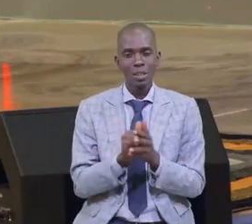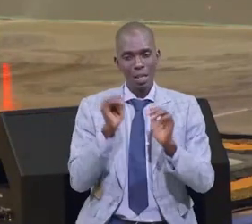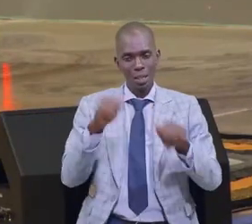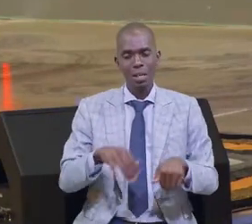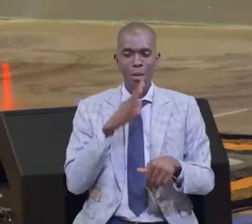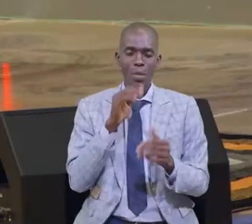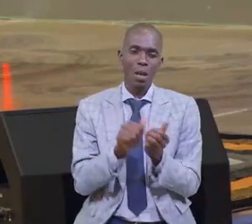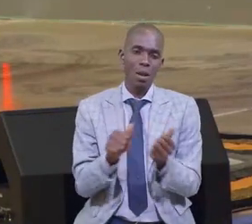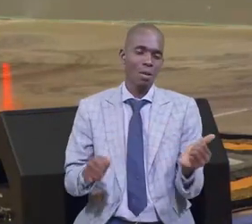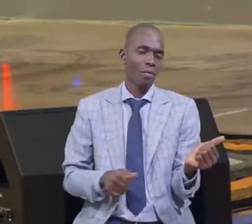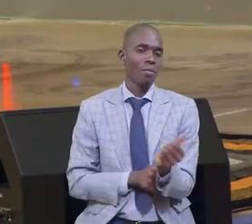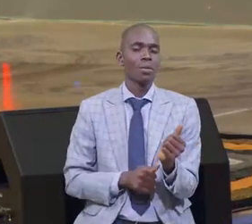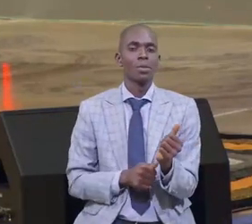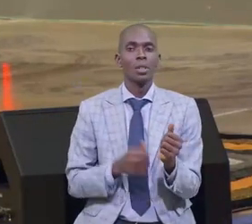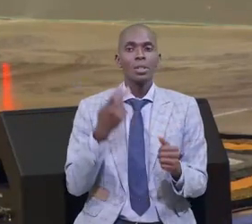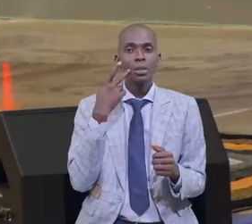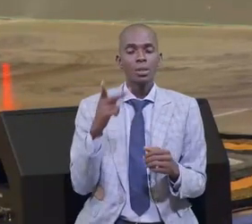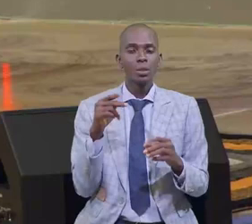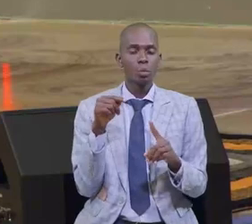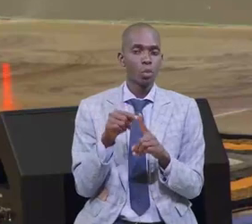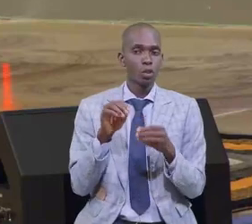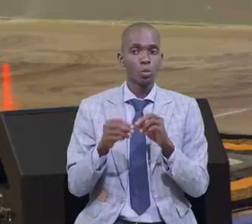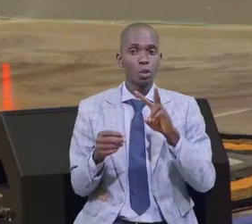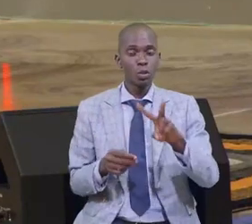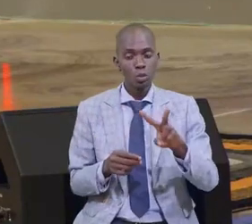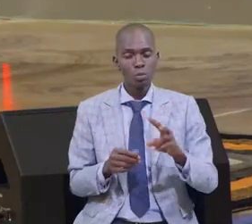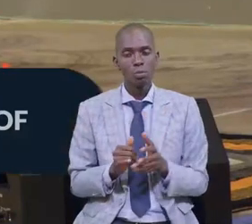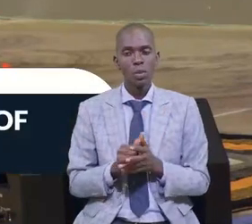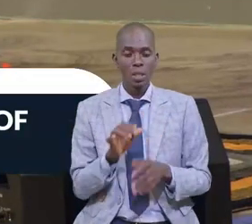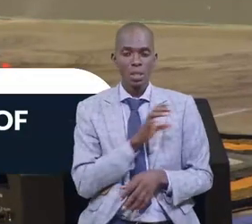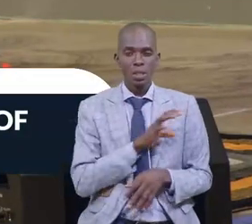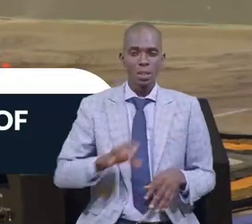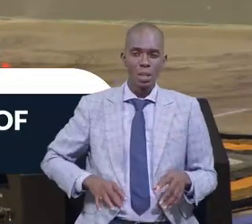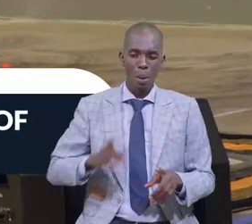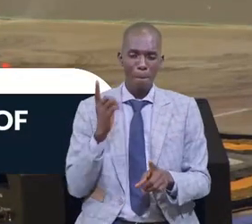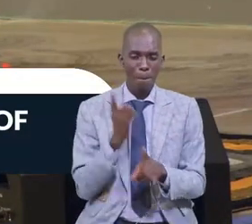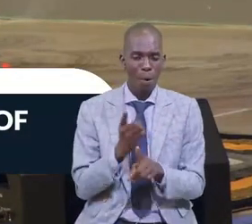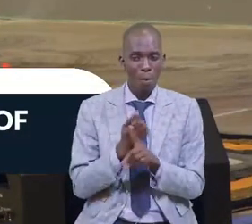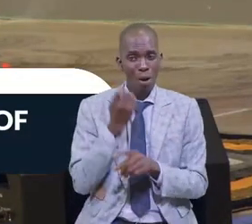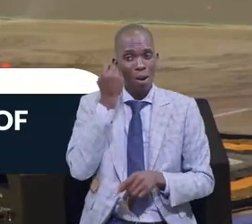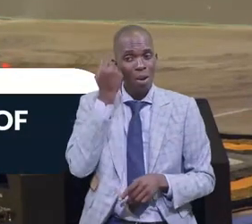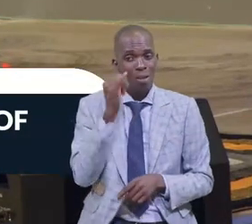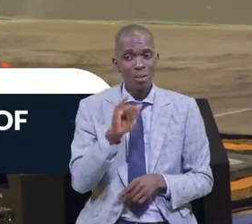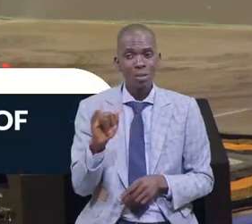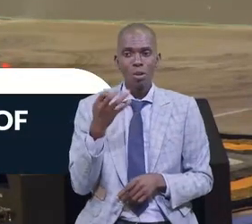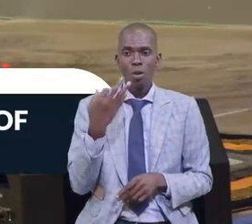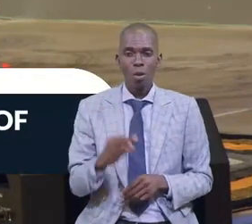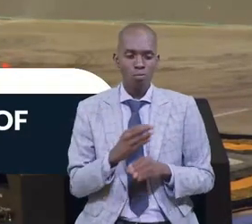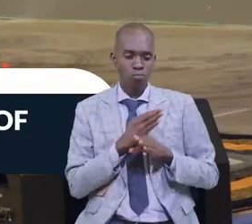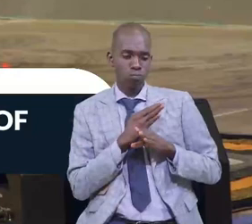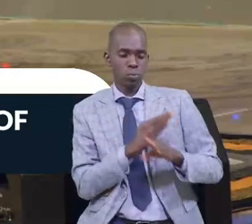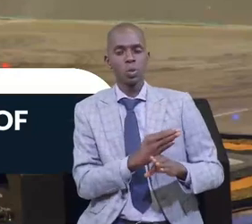qu'ils ne meurent pas d'une mort évitable. Voyons la deuxième partie. Le deuxième point, la